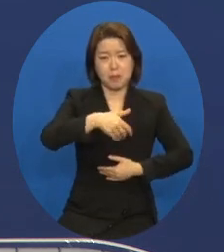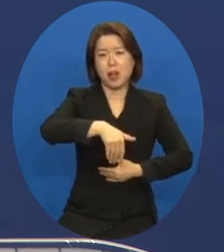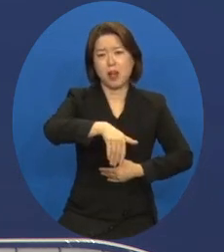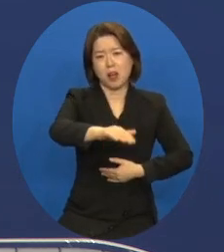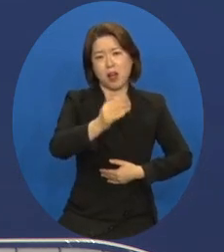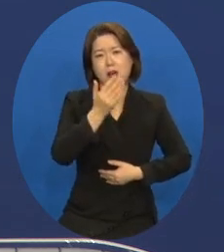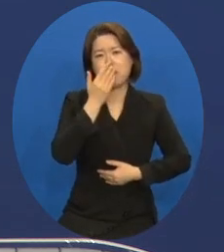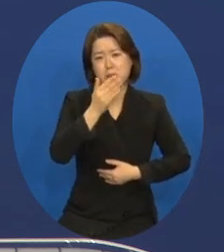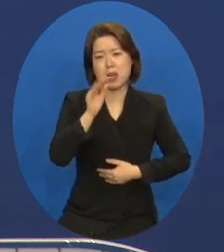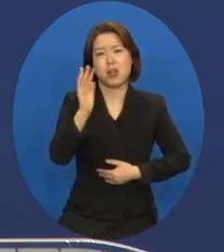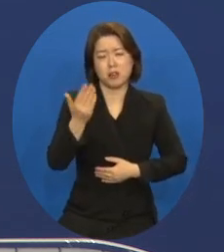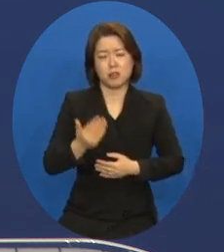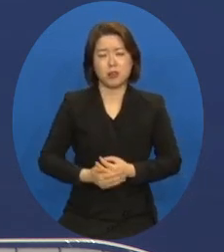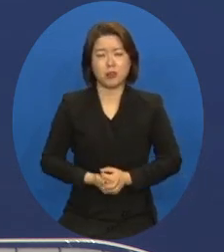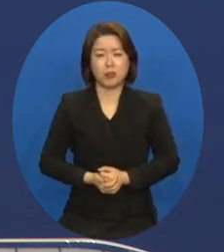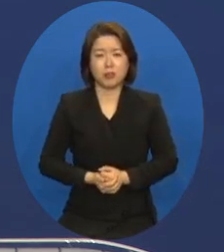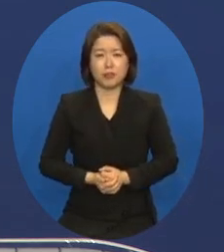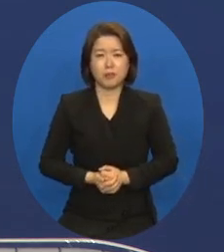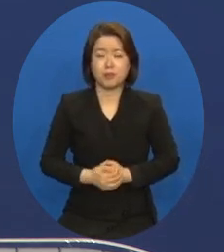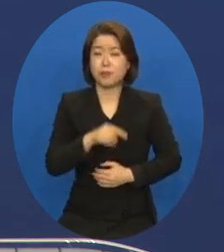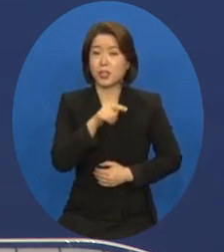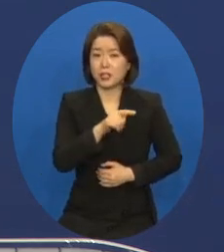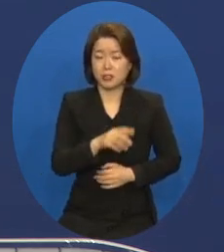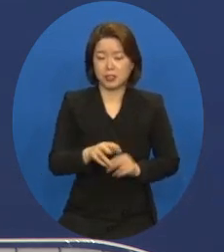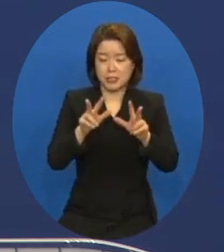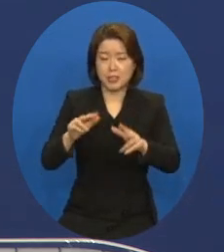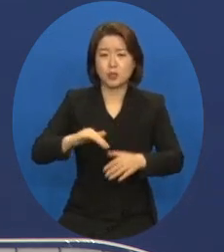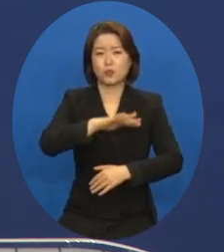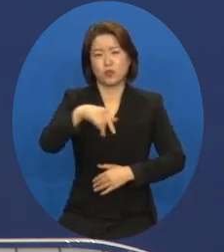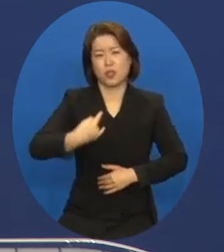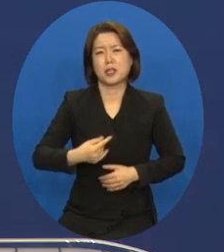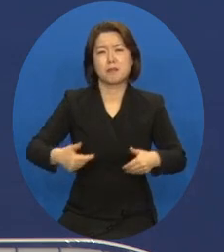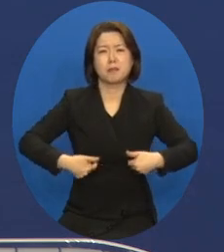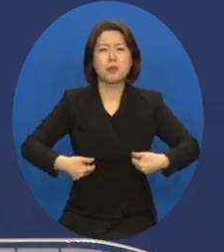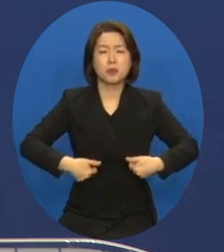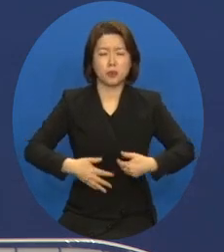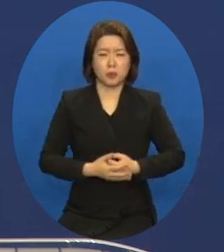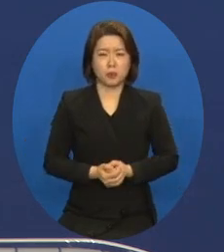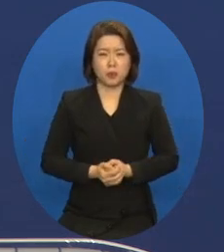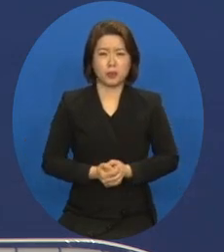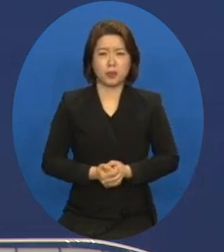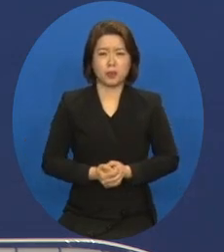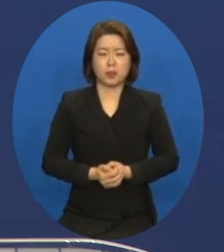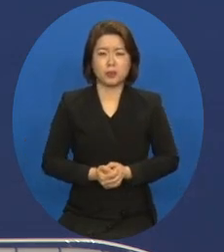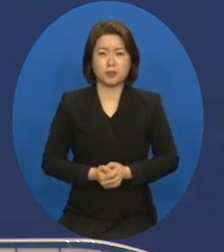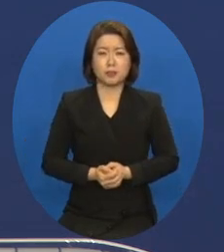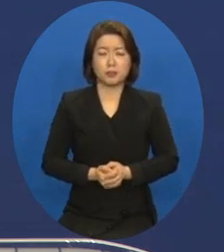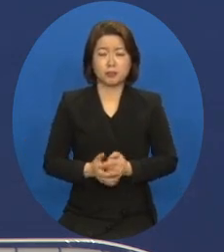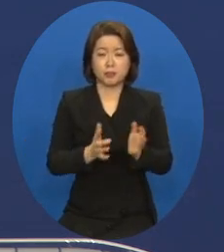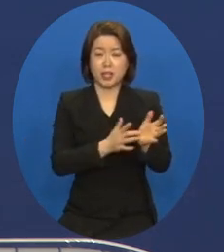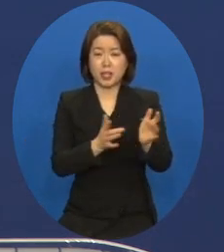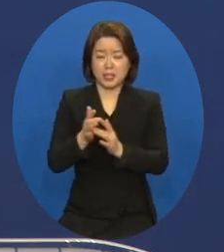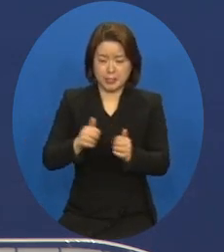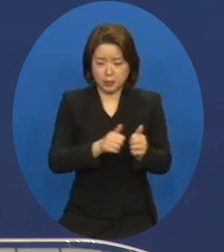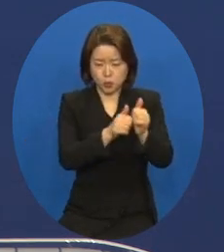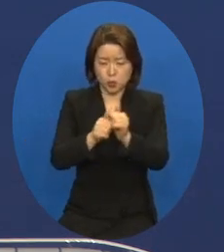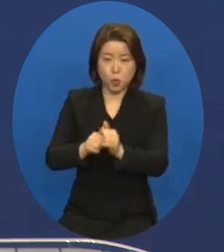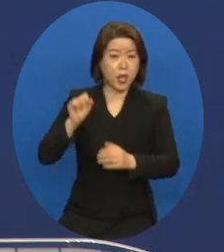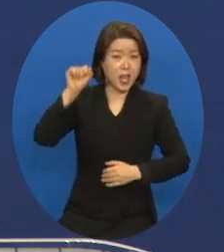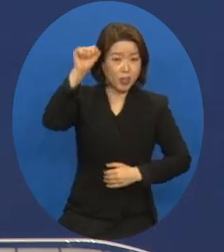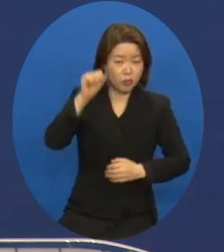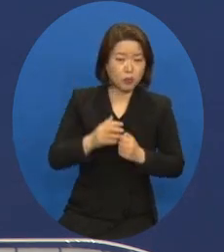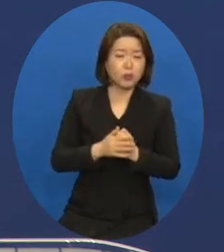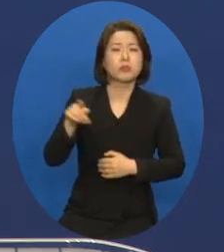수 있어야 한다는 것입니다 이것이 지금 우리에게 필요한 것입니다 예 수동의 운동을 하는 것도 그